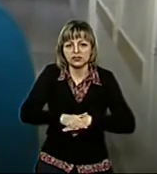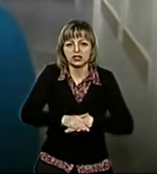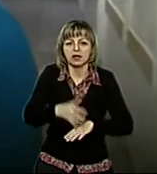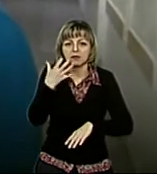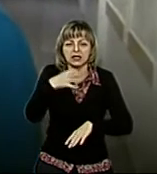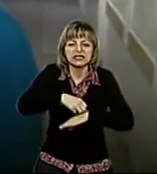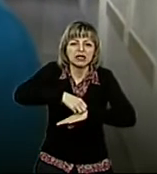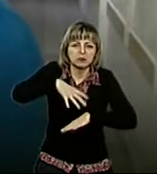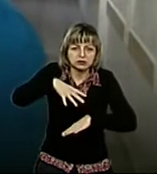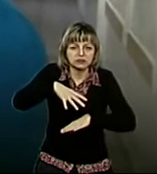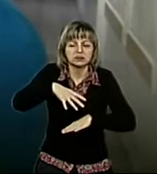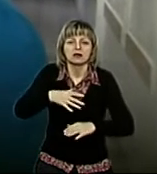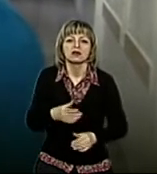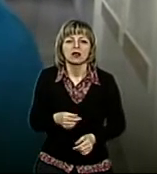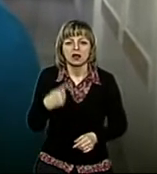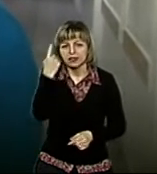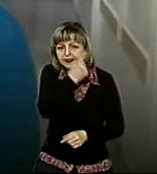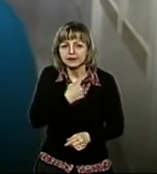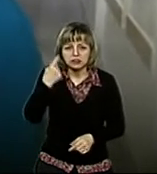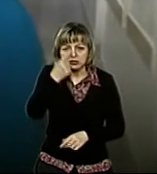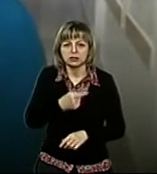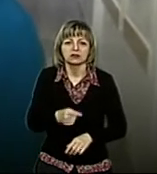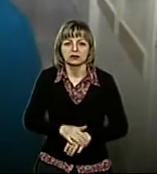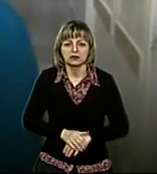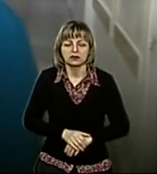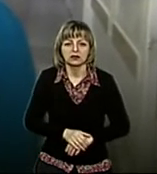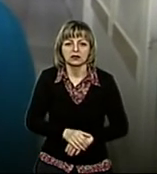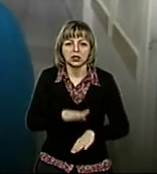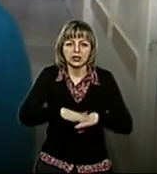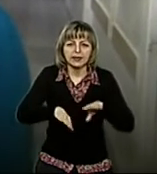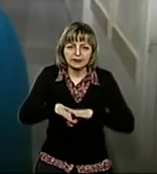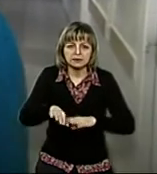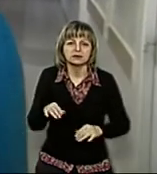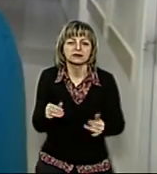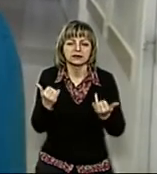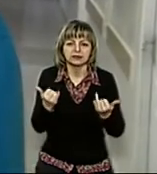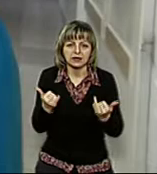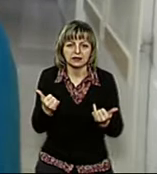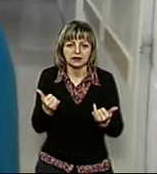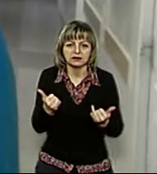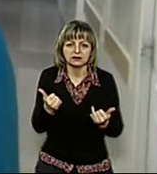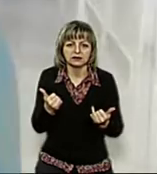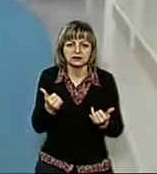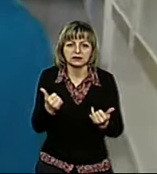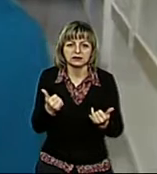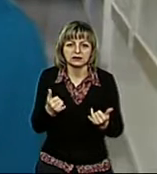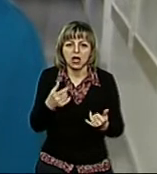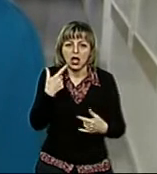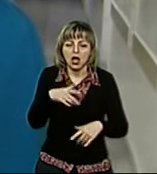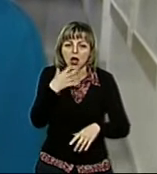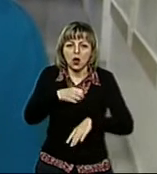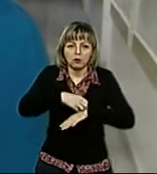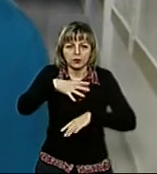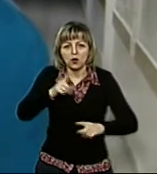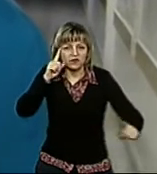опік, глибокий в ділянці обличчя і китиць. Зараз в даному випадку опіковий шок після того,